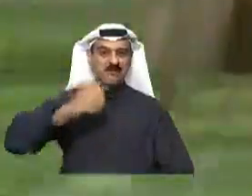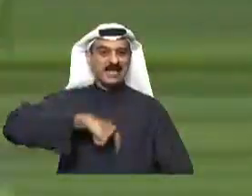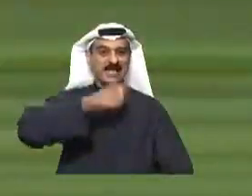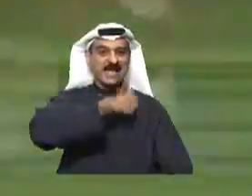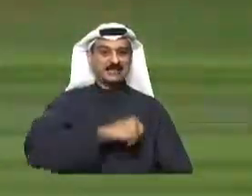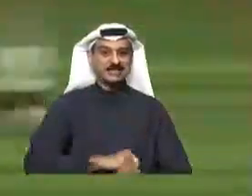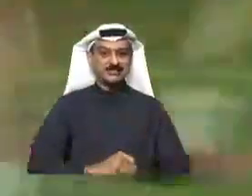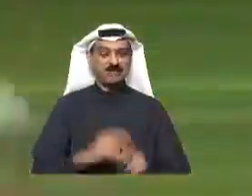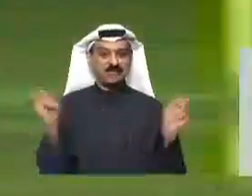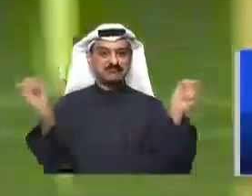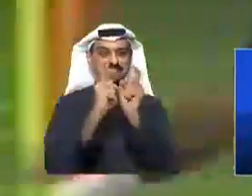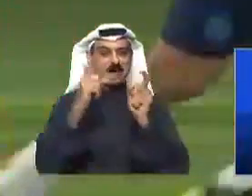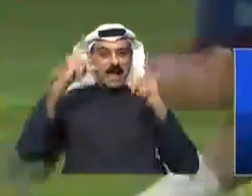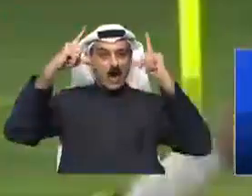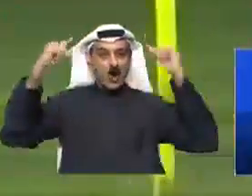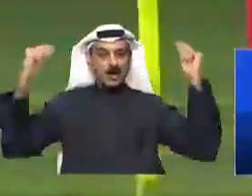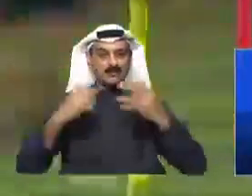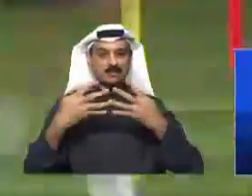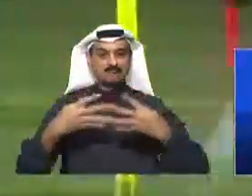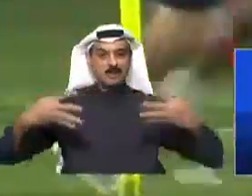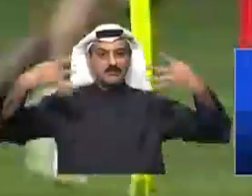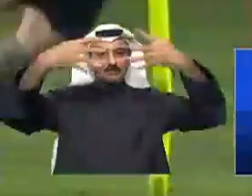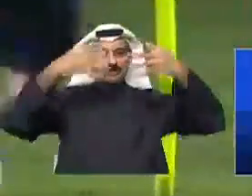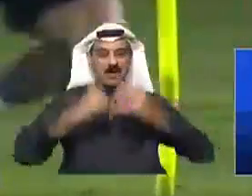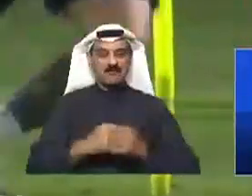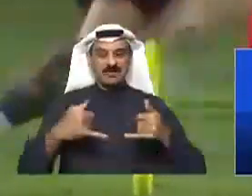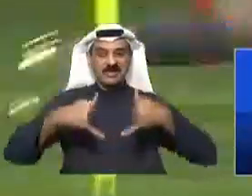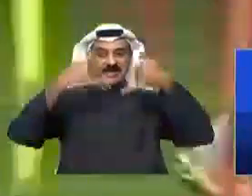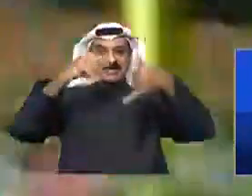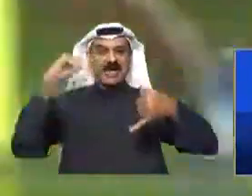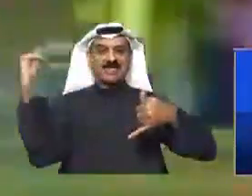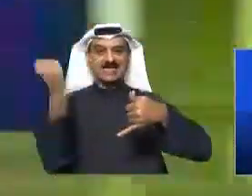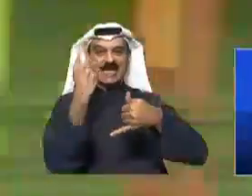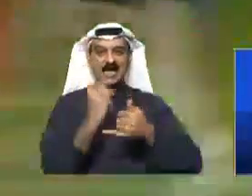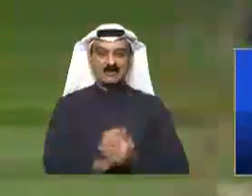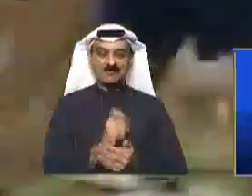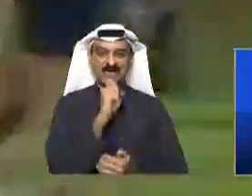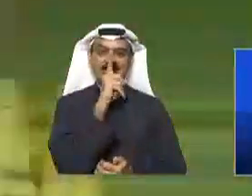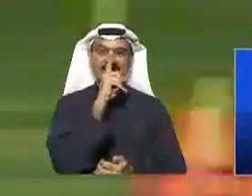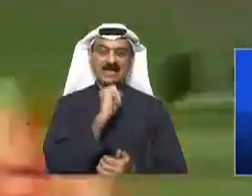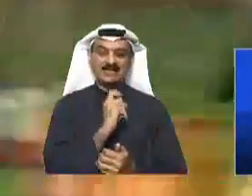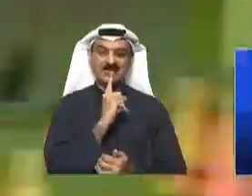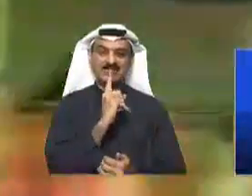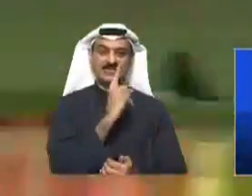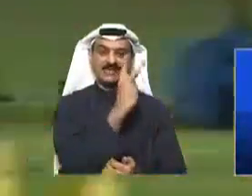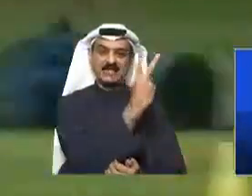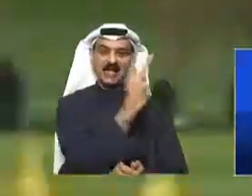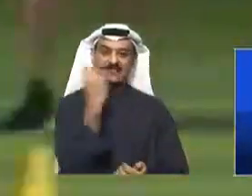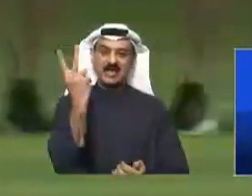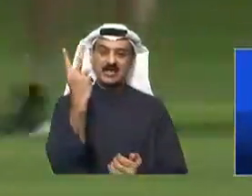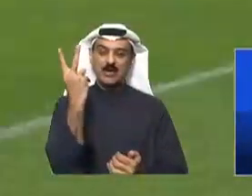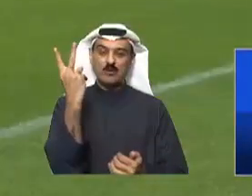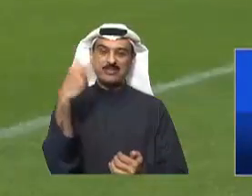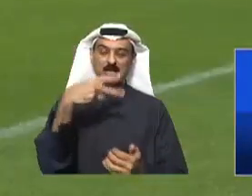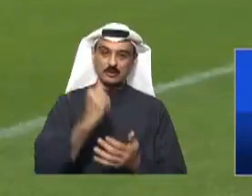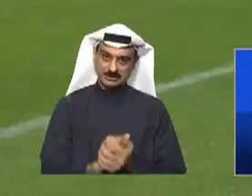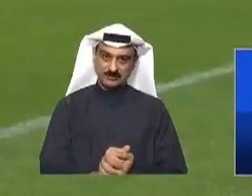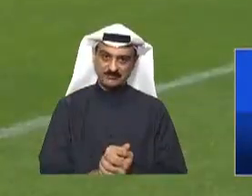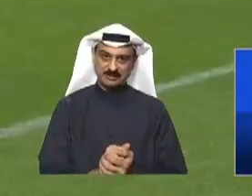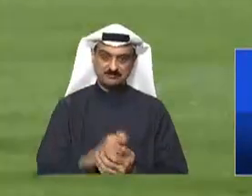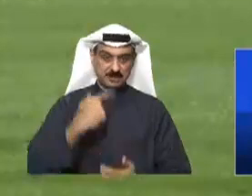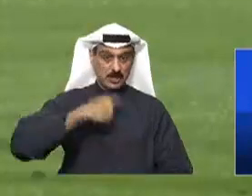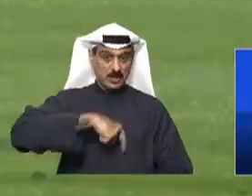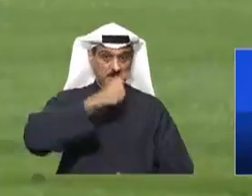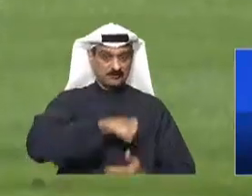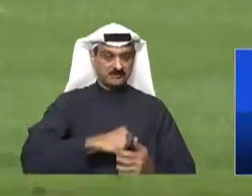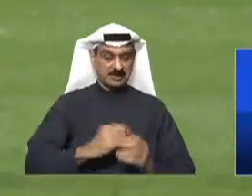ضمن منافسات دور الثمانية من نهائيات كأس العالم في قطر 2022. وتأهل منتخب الأرجنتين لدور الثمانية بعد